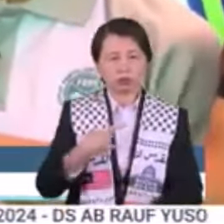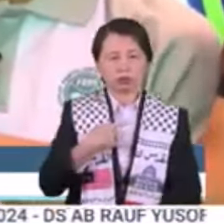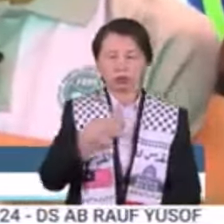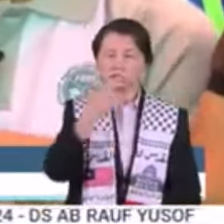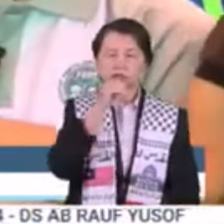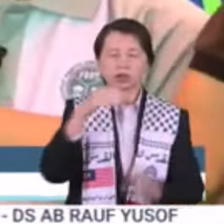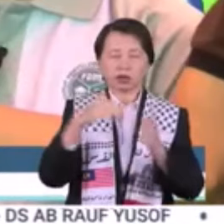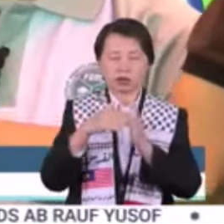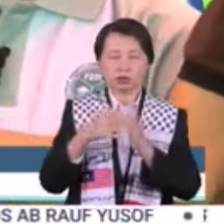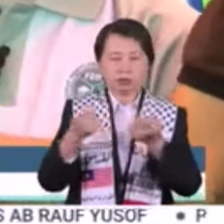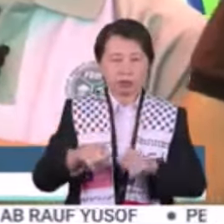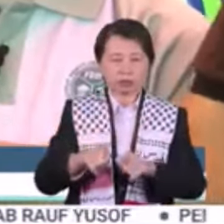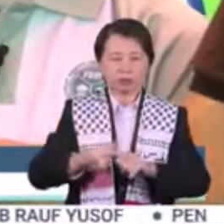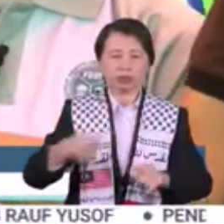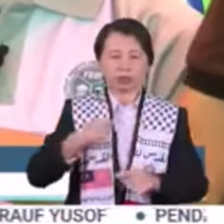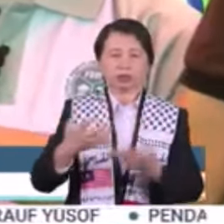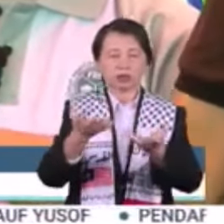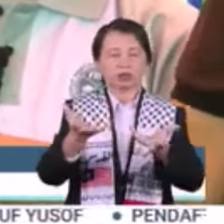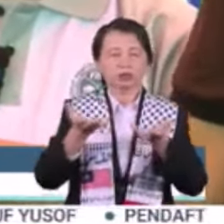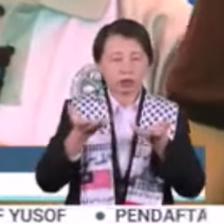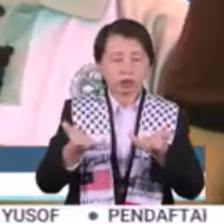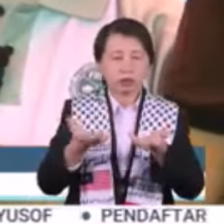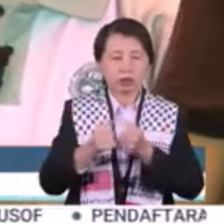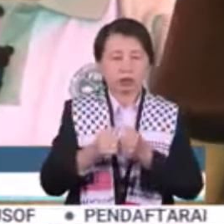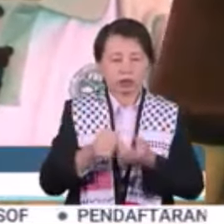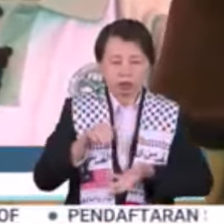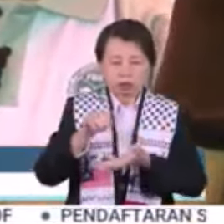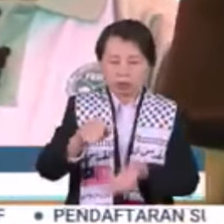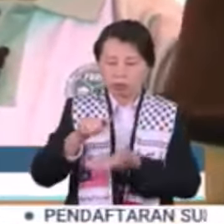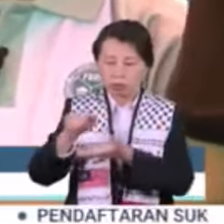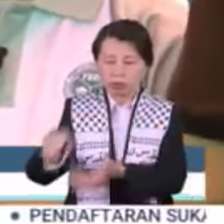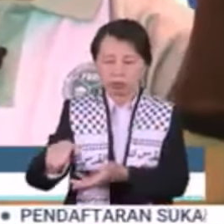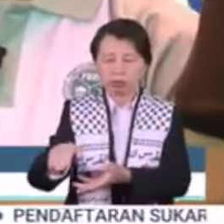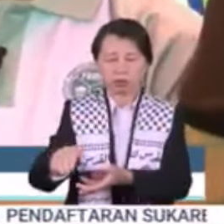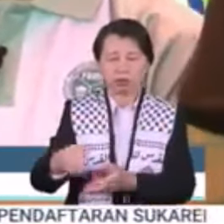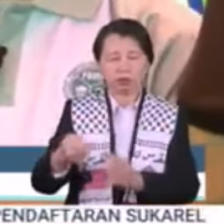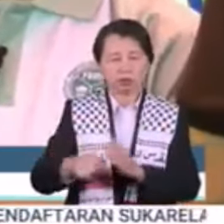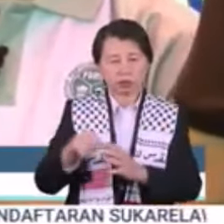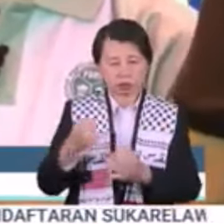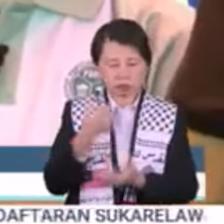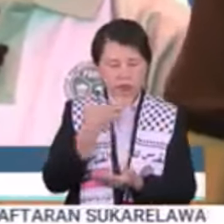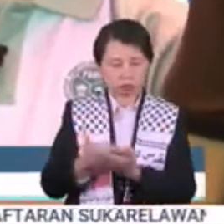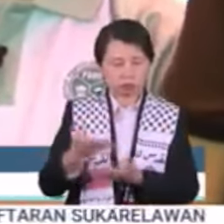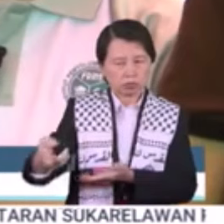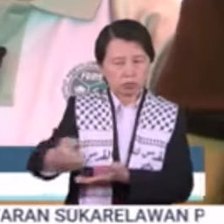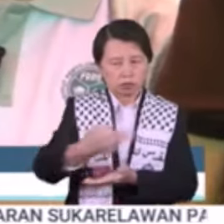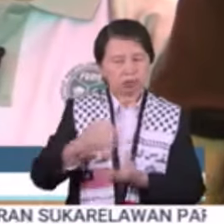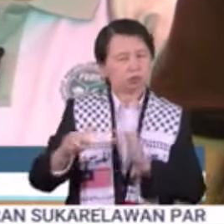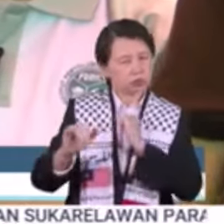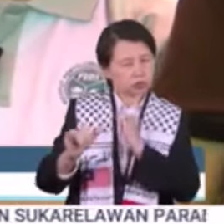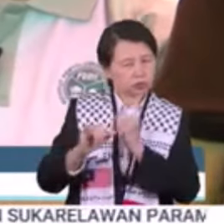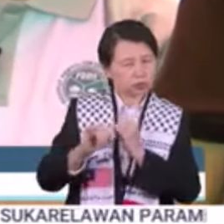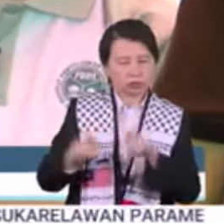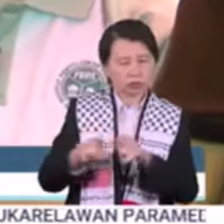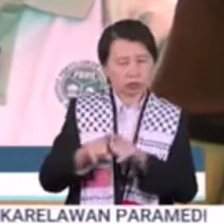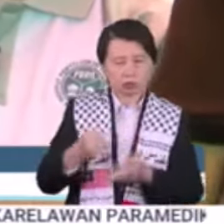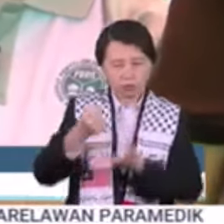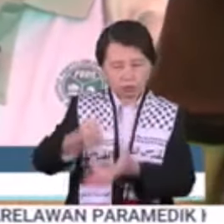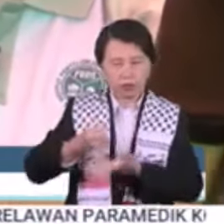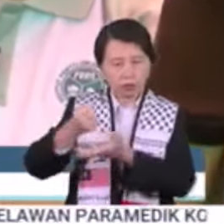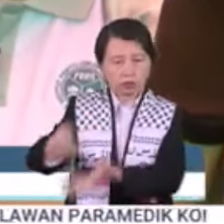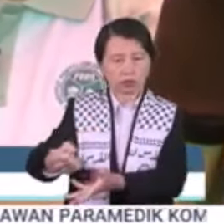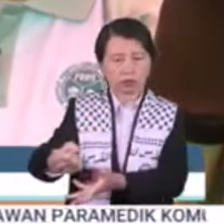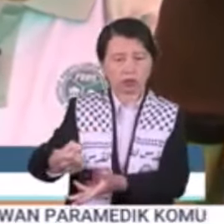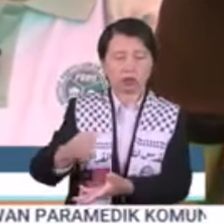tidak menghalang perkara itu berlaku tetapi kita nak supaya penyaluran dan juga penghasilan perlulah selari dengan apa yang diperuntukkan apa yang